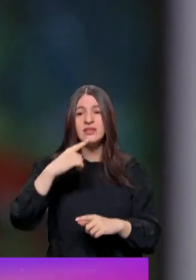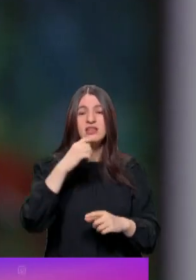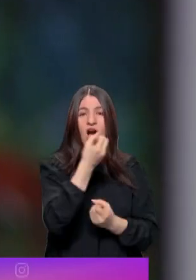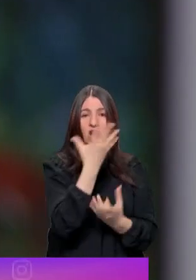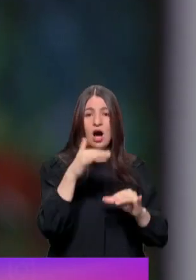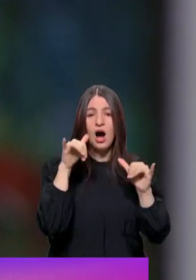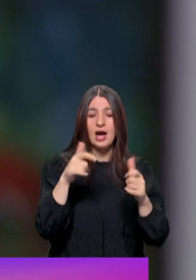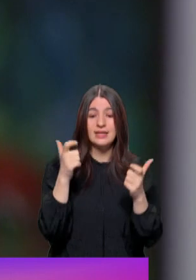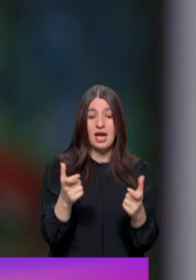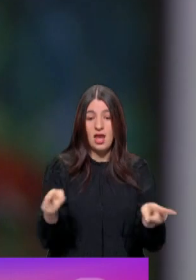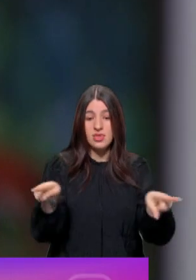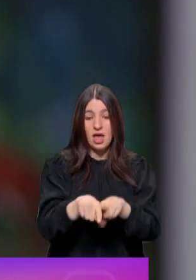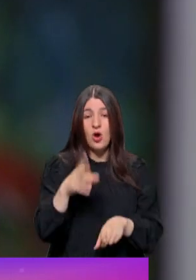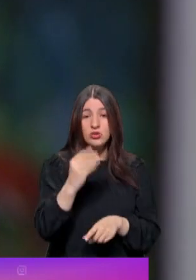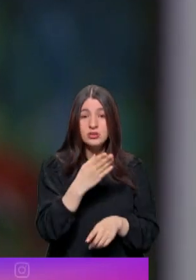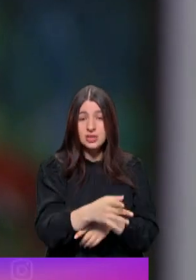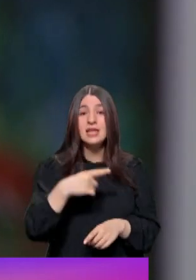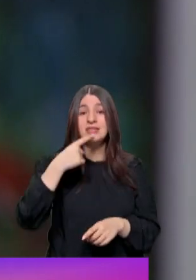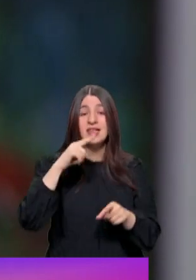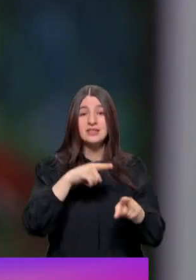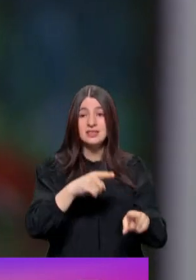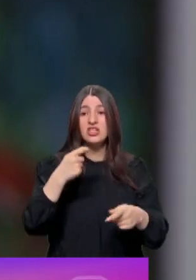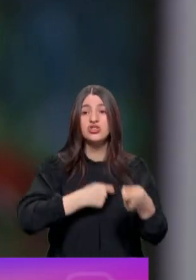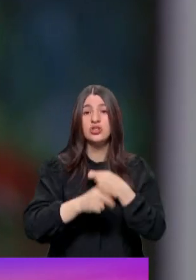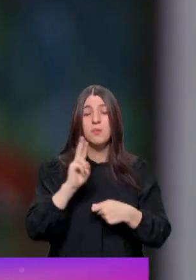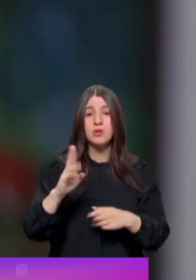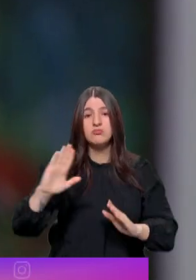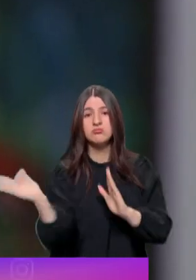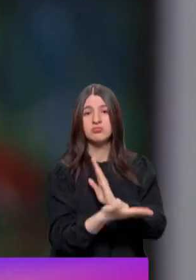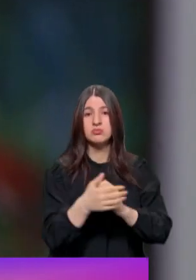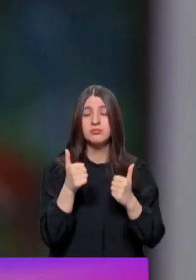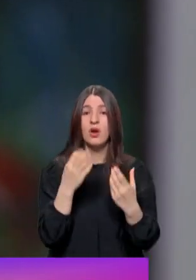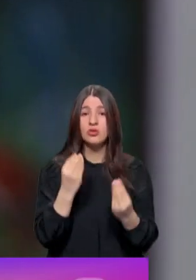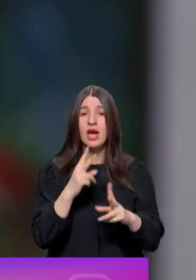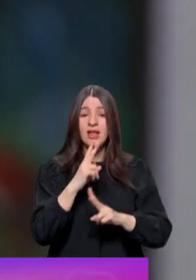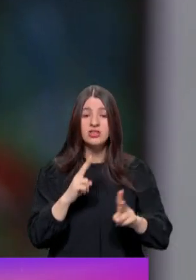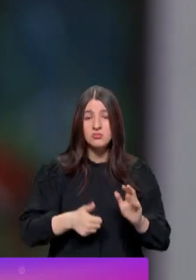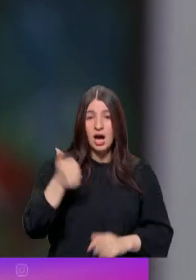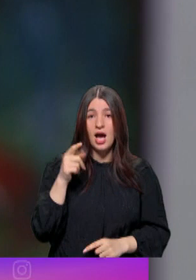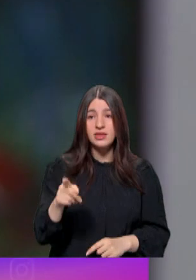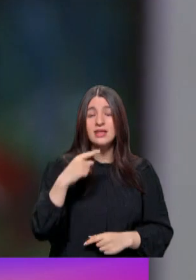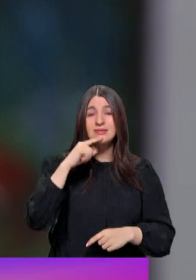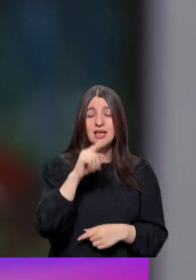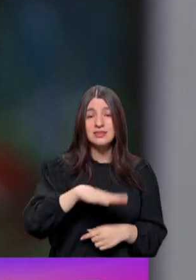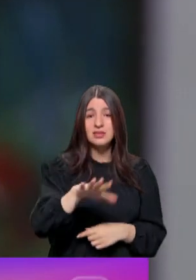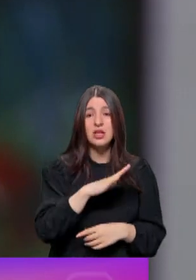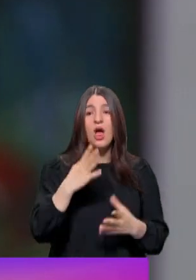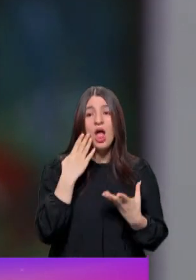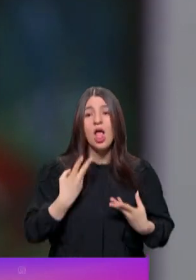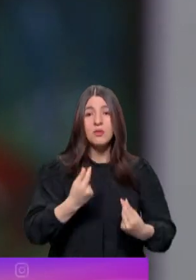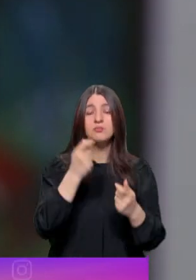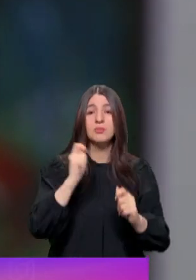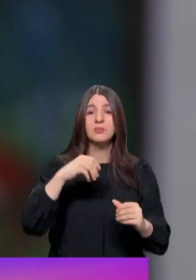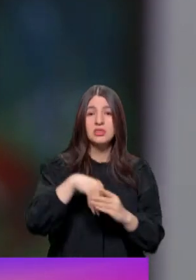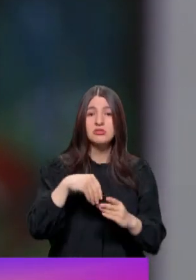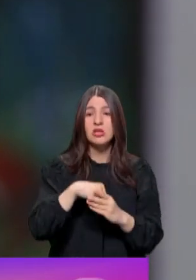aynı yere rastlarsa zeytinlikler şirket tarafından kesilebilecek. Enerji Bakanlığı zeytinlikleri yok edilebilmesi